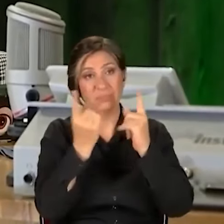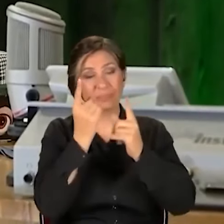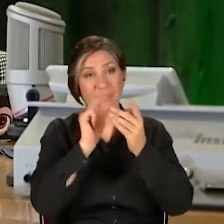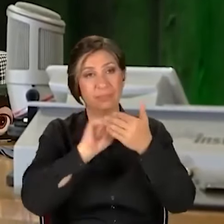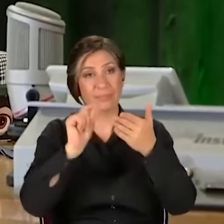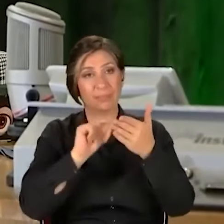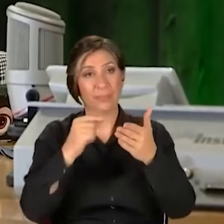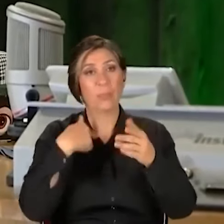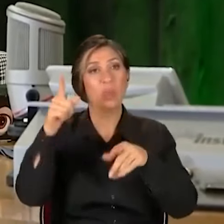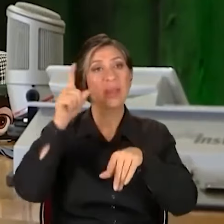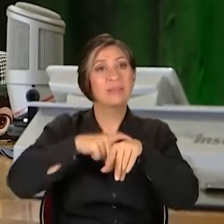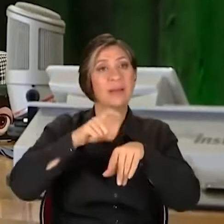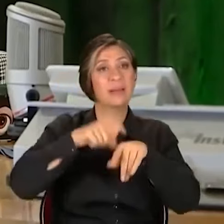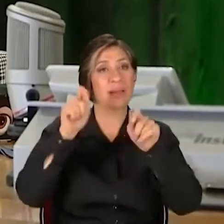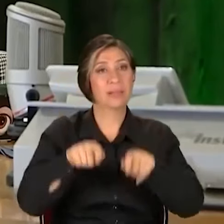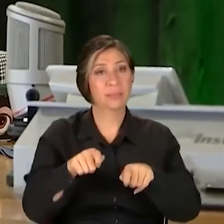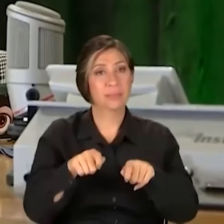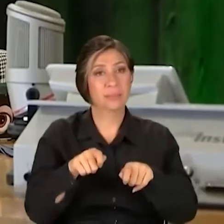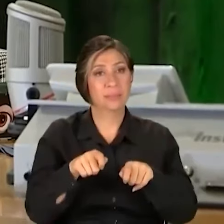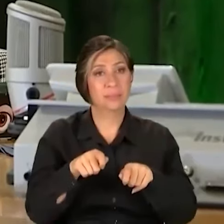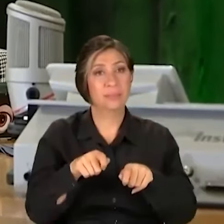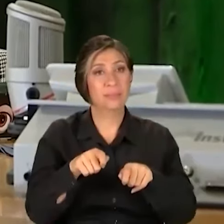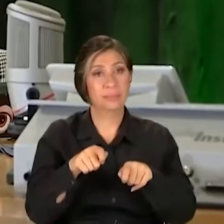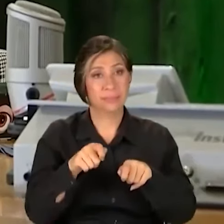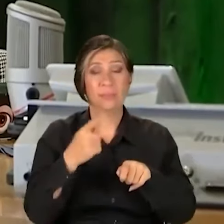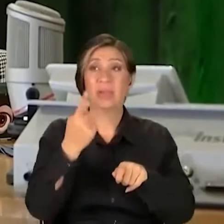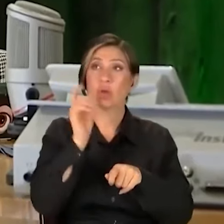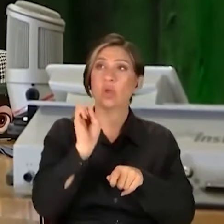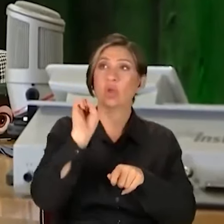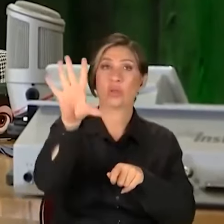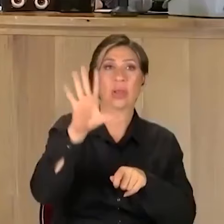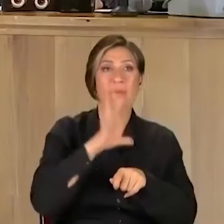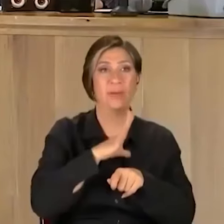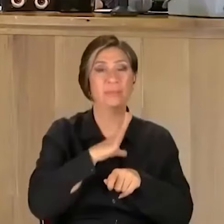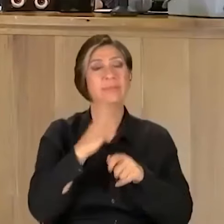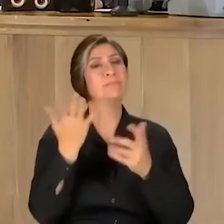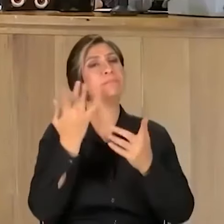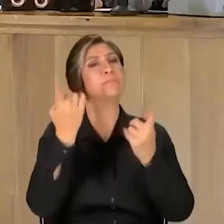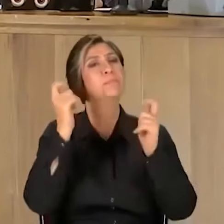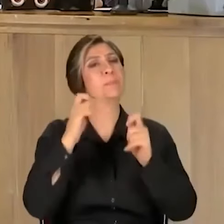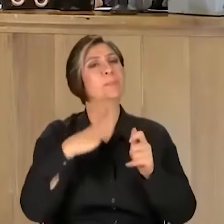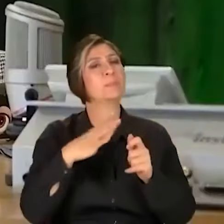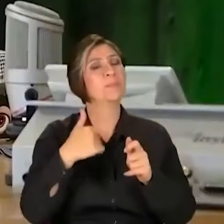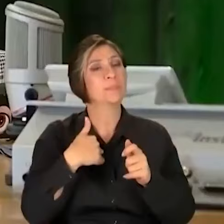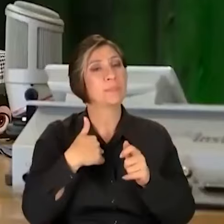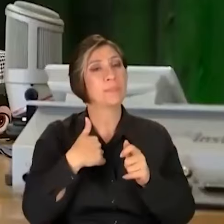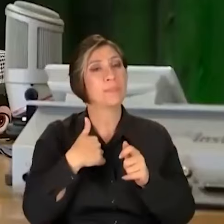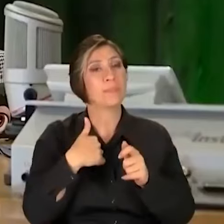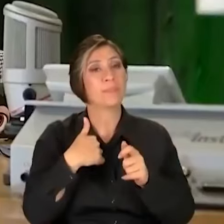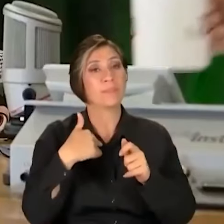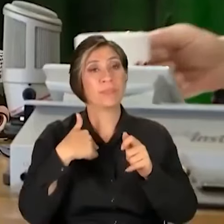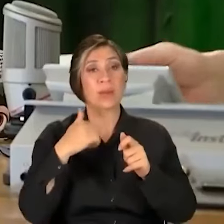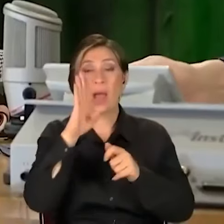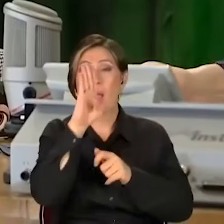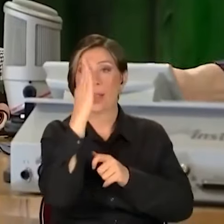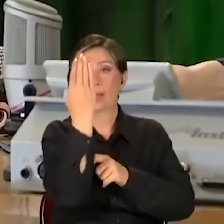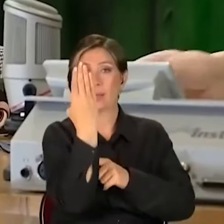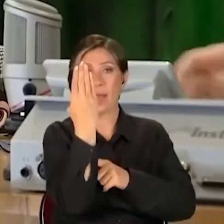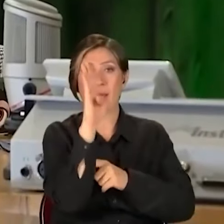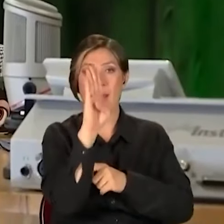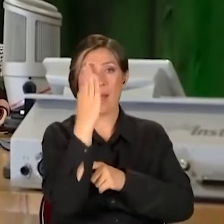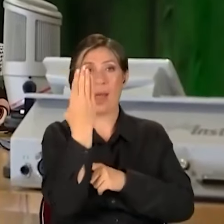yazdım. Yani ben onları taklit ettim aslına bakarsan. Bravo. Aslında gönderme yani, var ve oradan gönderme. Şöyle bir şey yapmak istedim. Ben ayna olmak istedim.